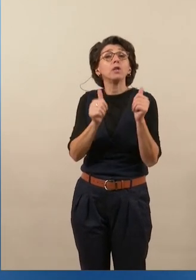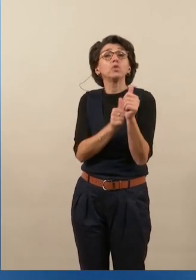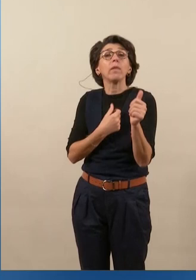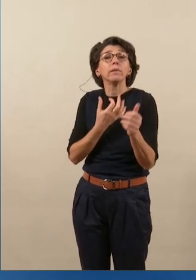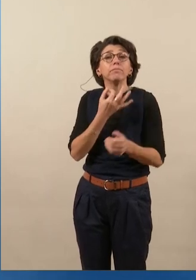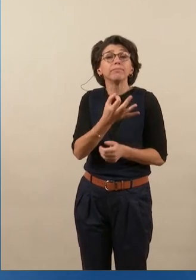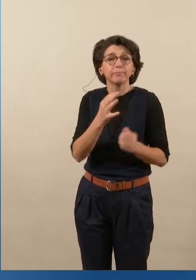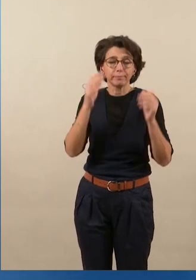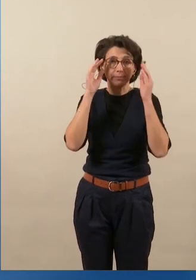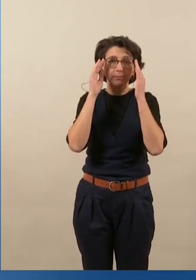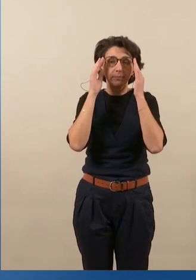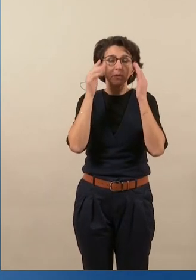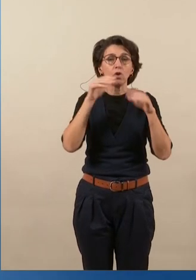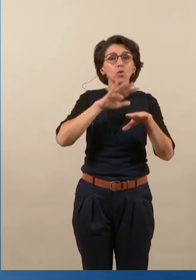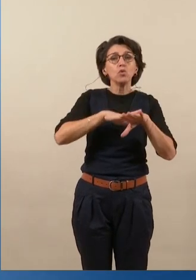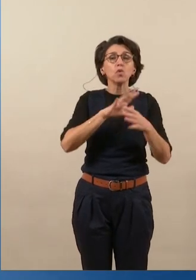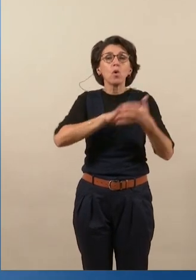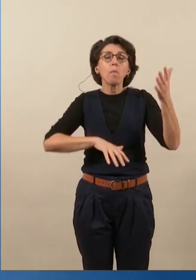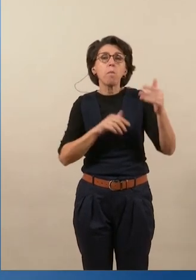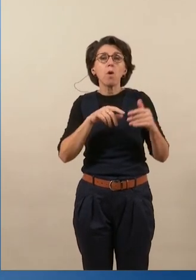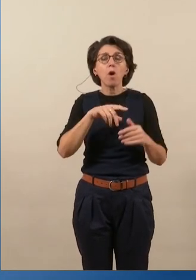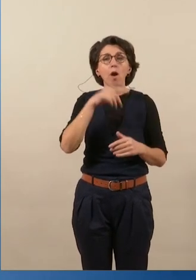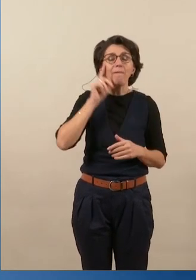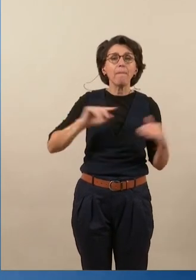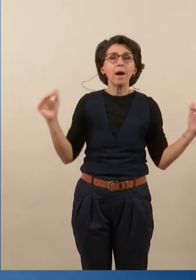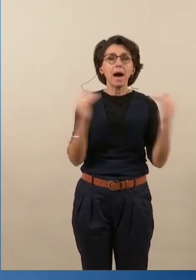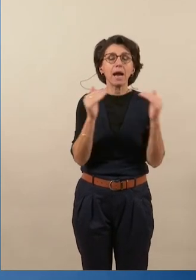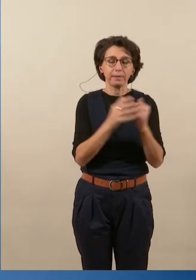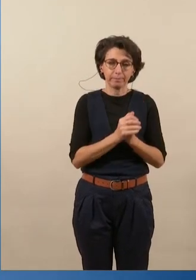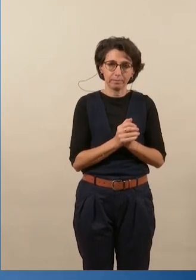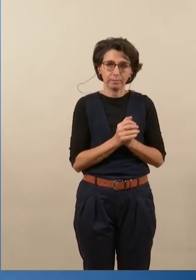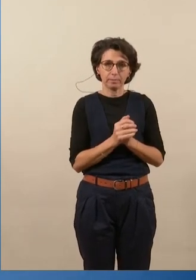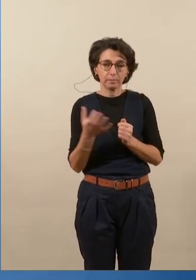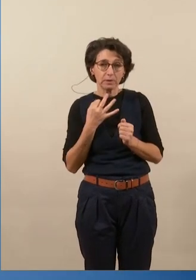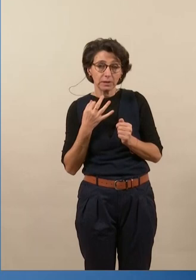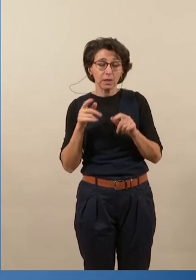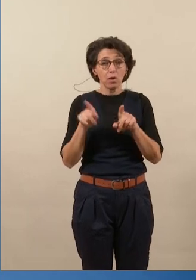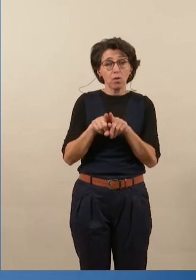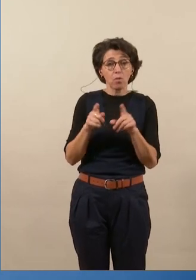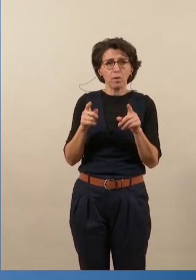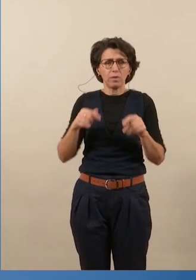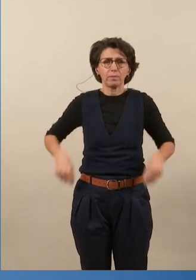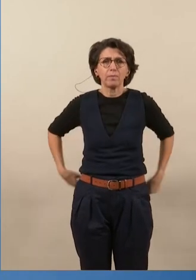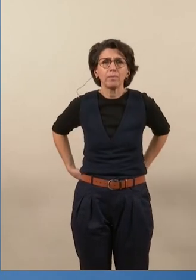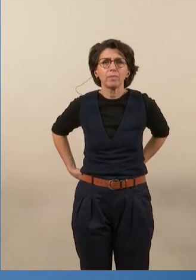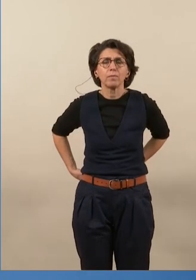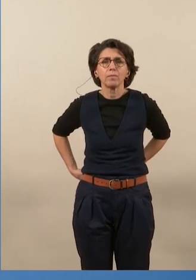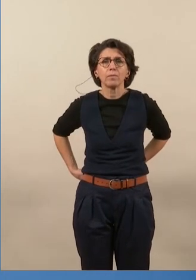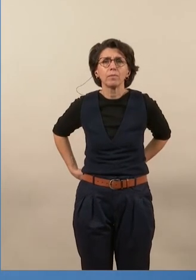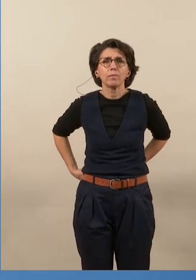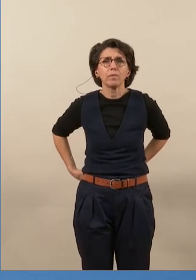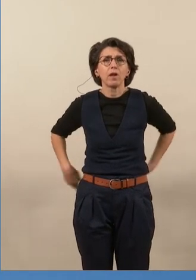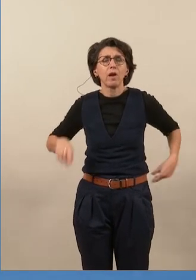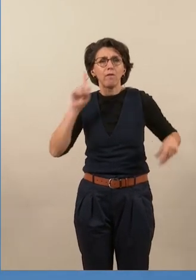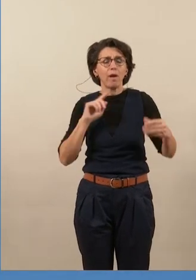rapport égalité femmes homm sétonné de voir qu'il y avait que des femmes qui qui étai intervenu le problème groupe comme on est